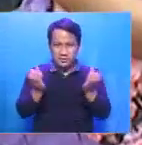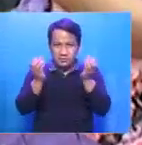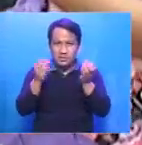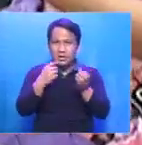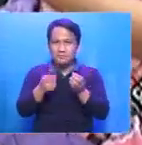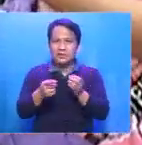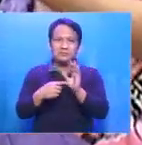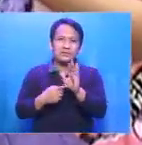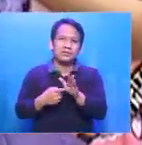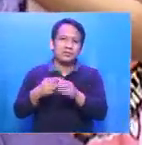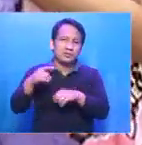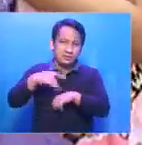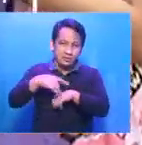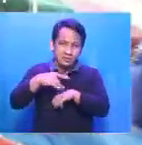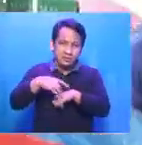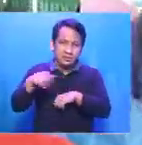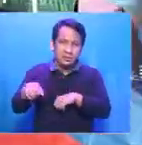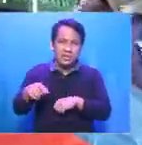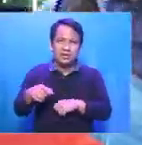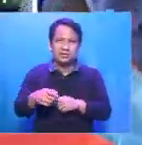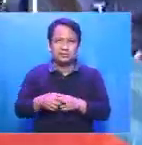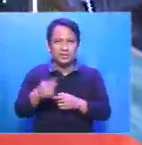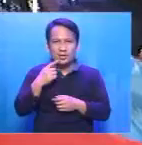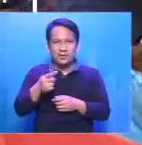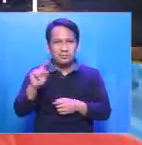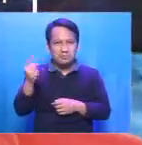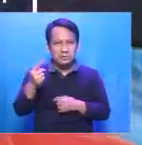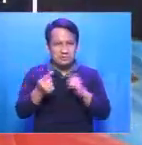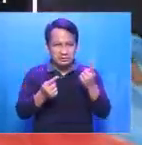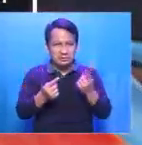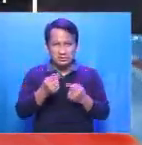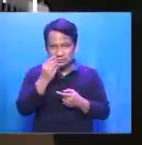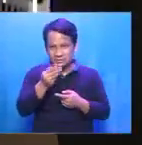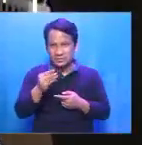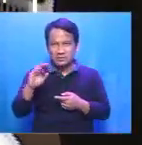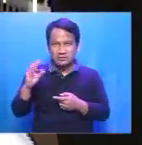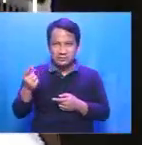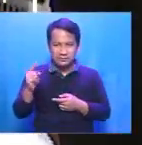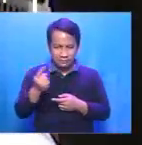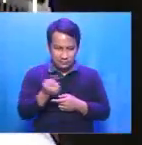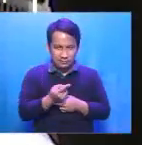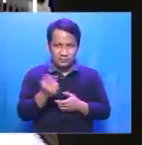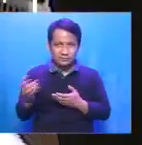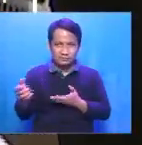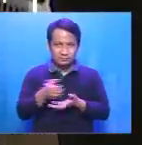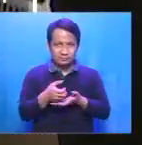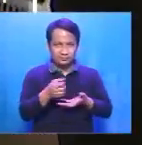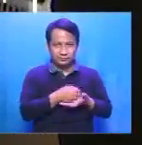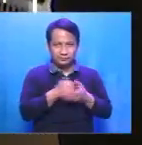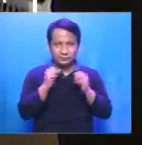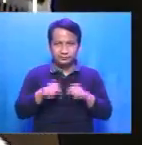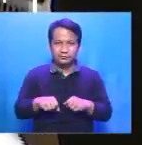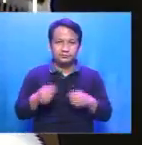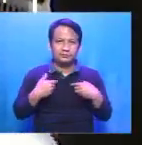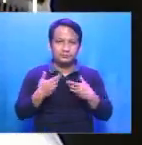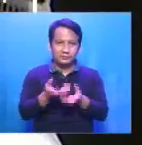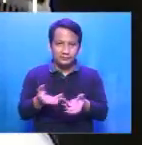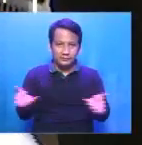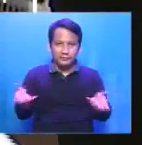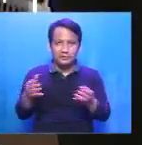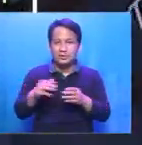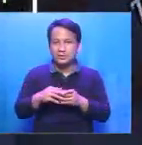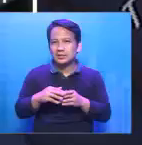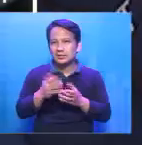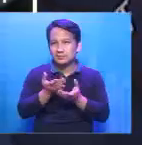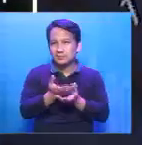Ang diskarte ng ilan, pati ngiti-ngiti lang ang bili. O, konti-konti lang po ang binibili para lang po may ilagay sa mesa